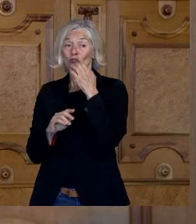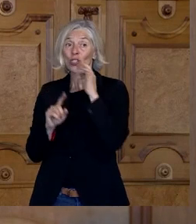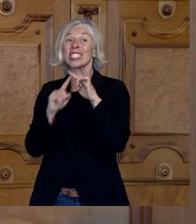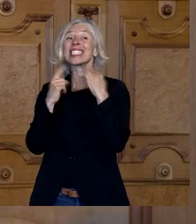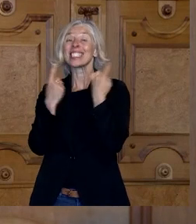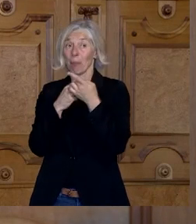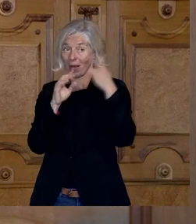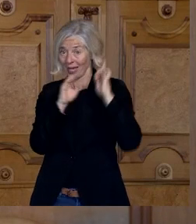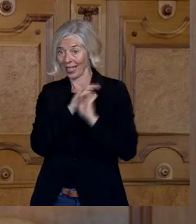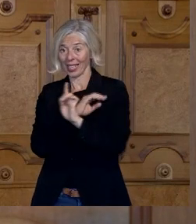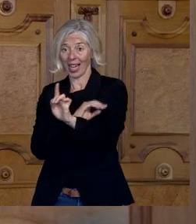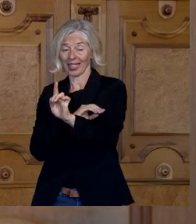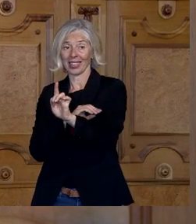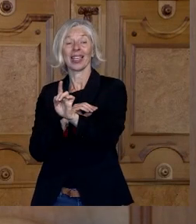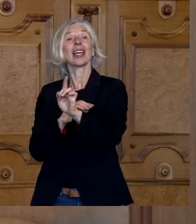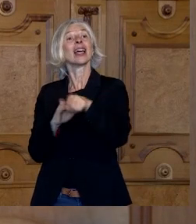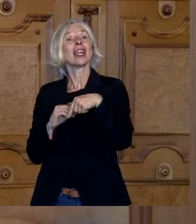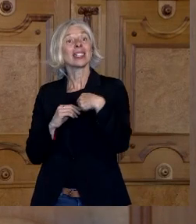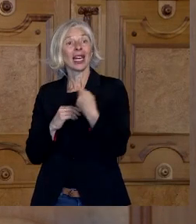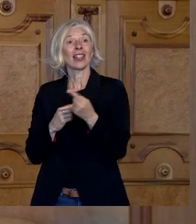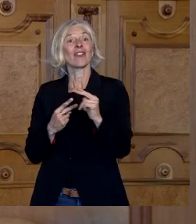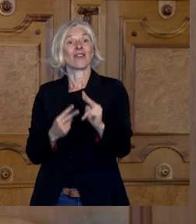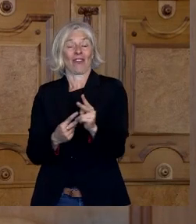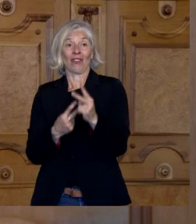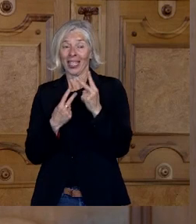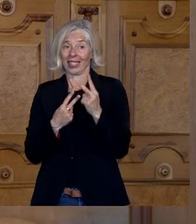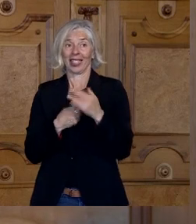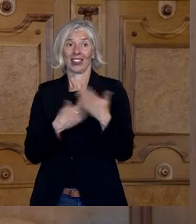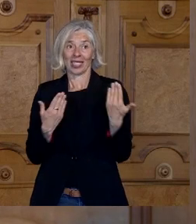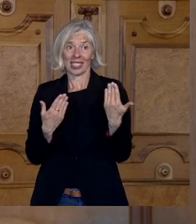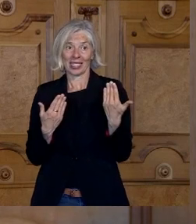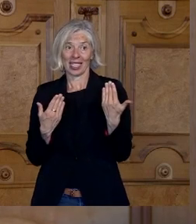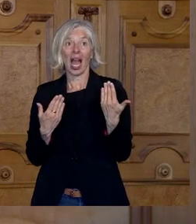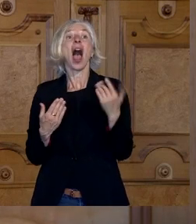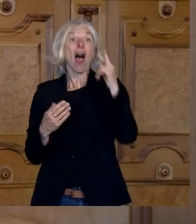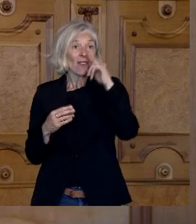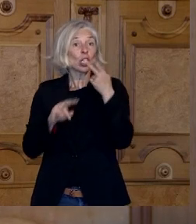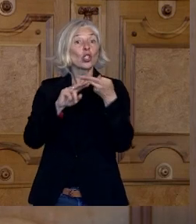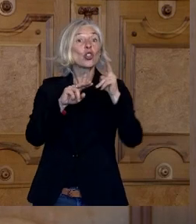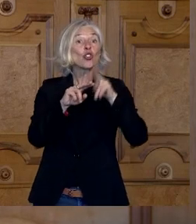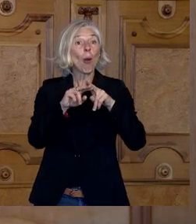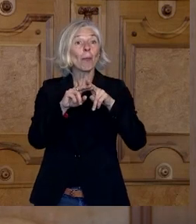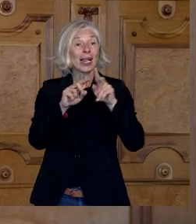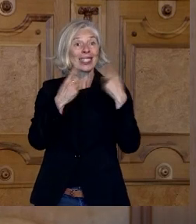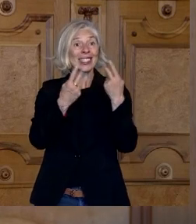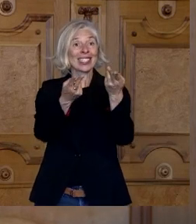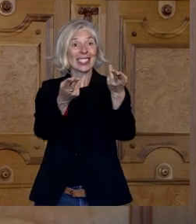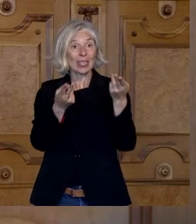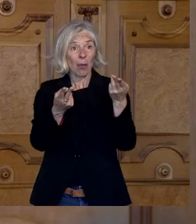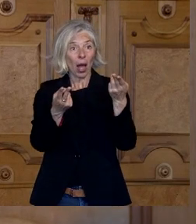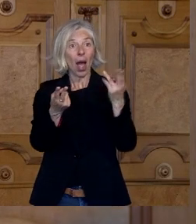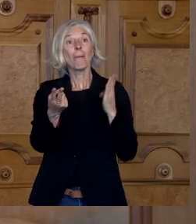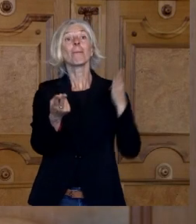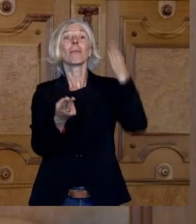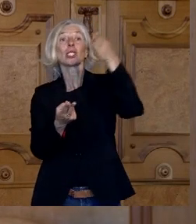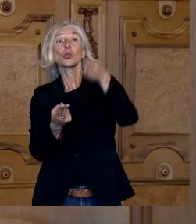das Personal an der Stelle, dass auch in Doppelzimmern wirklich nur eine Bezugsperson und ein Besuchender im Zimmer ist.